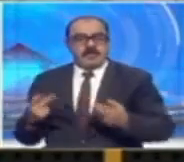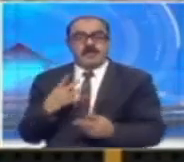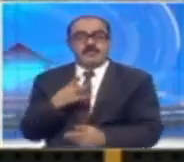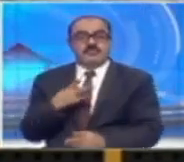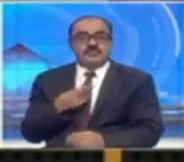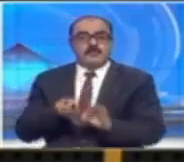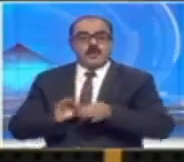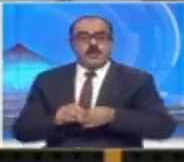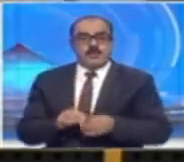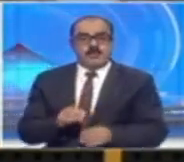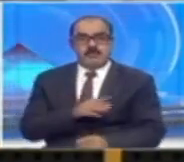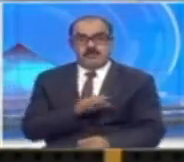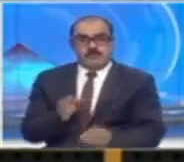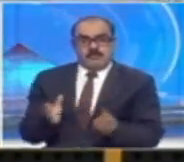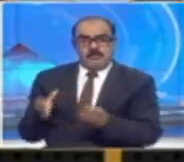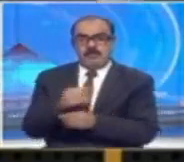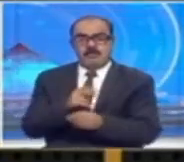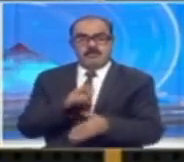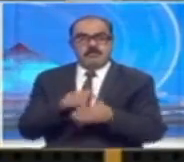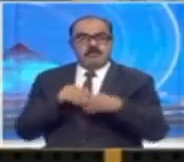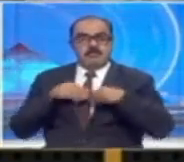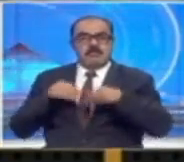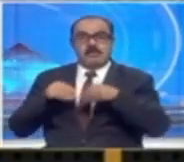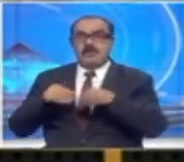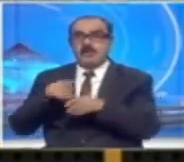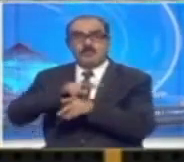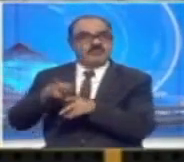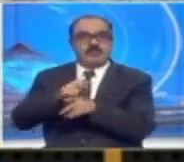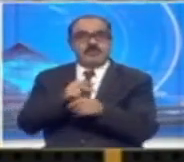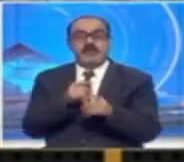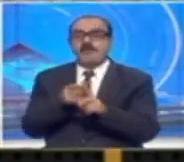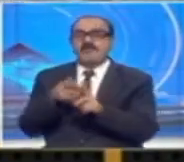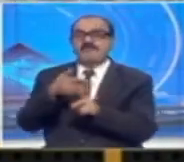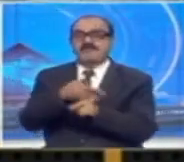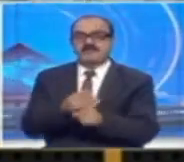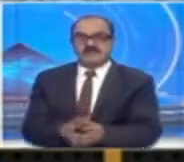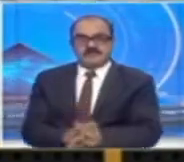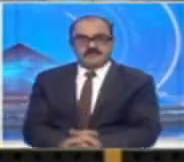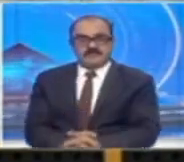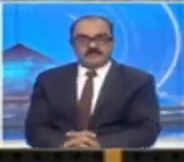24 مليون جنيه متحصلة من الإتجار غير المشروع بالمواد المخدرة.